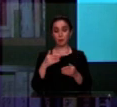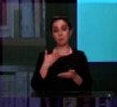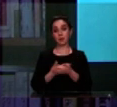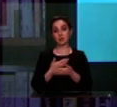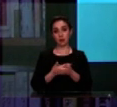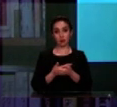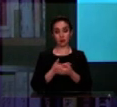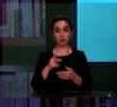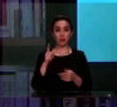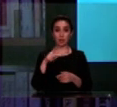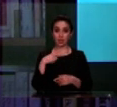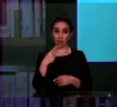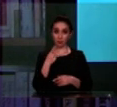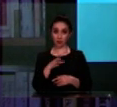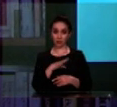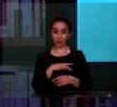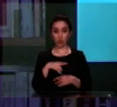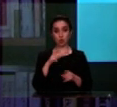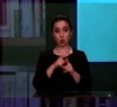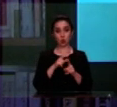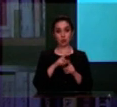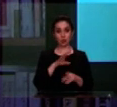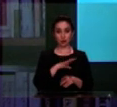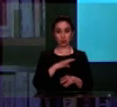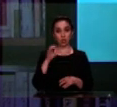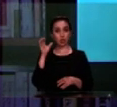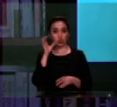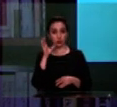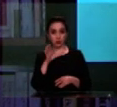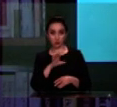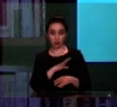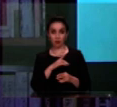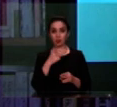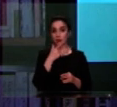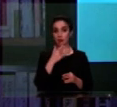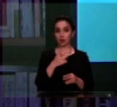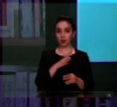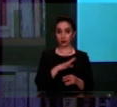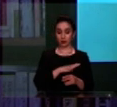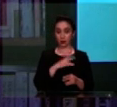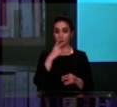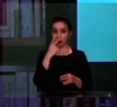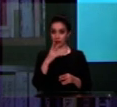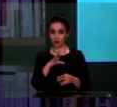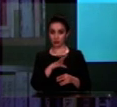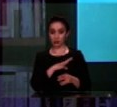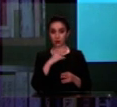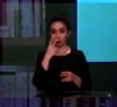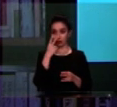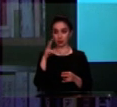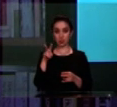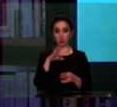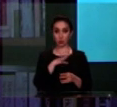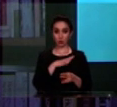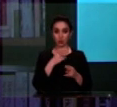Masalan, gapirdi, so'zladi, eshitdi, tingladi, qaradi, nazar